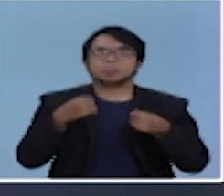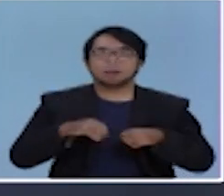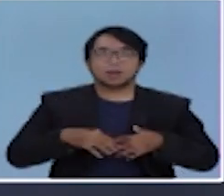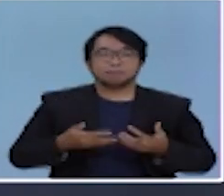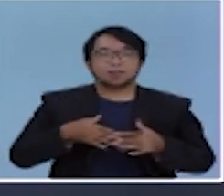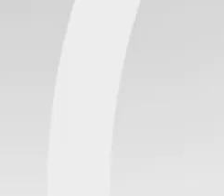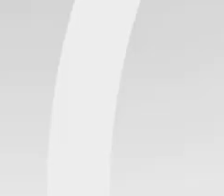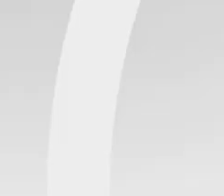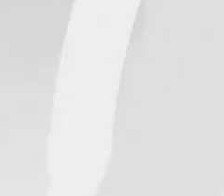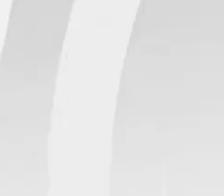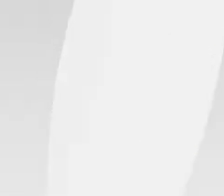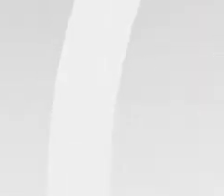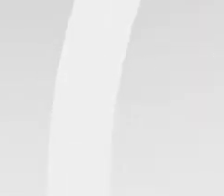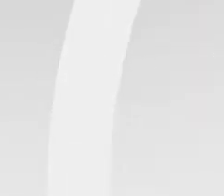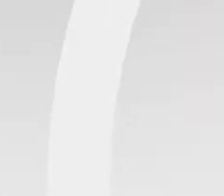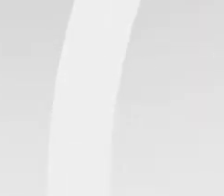melaju